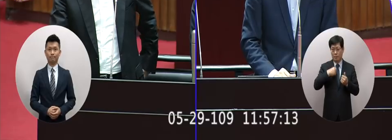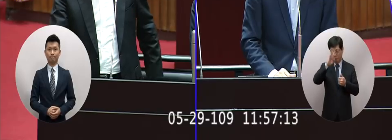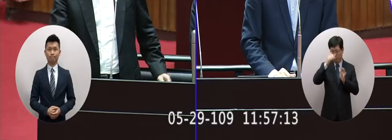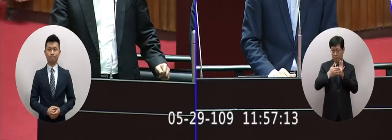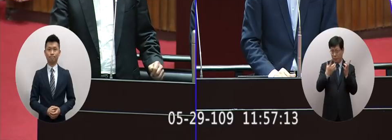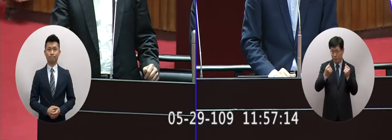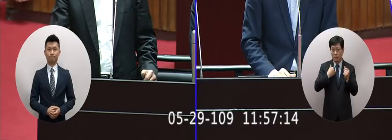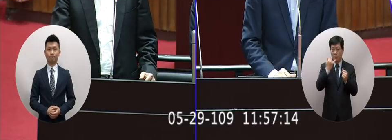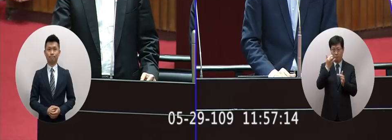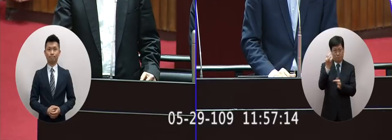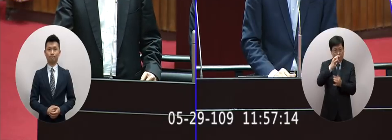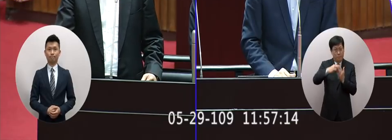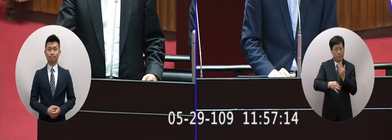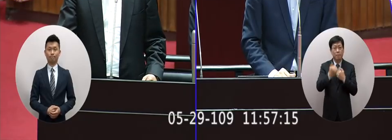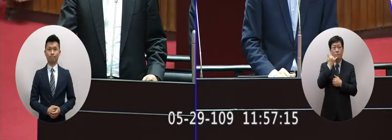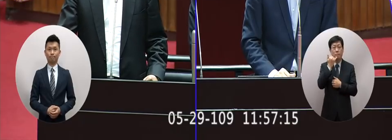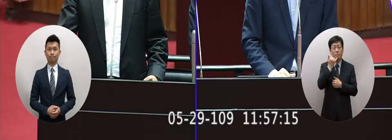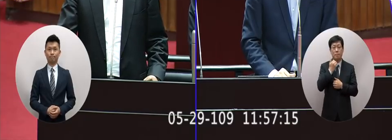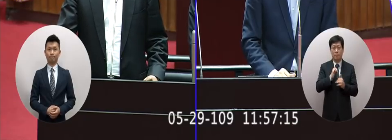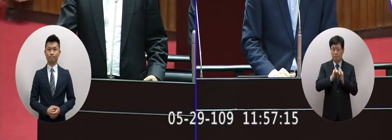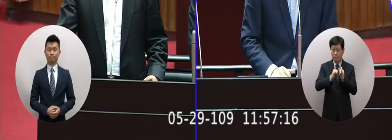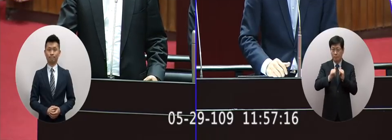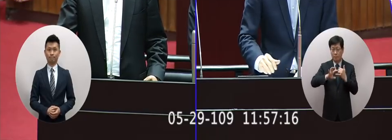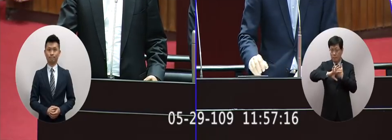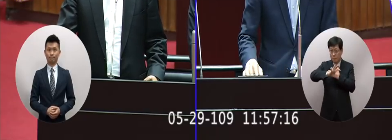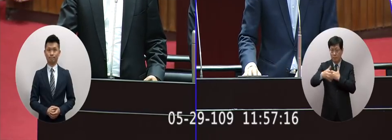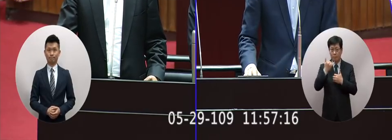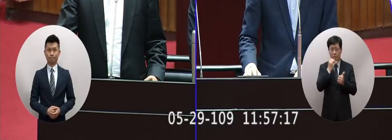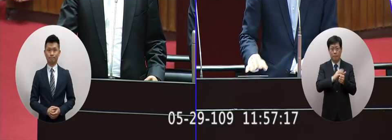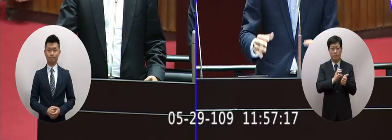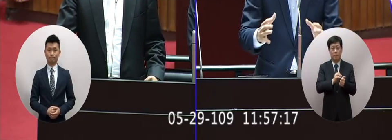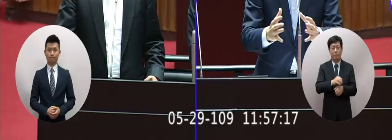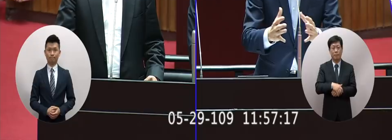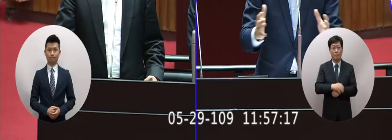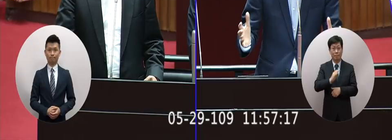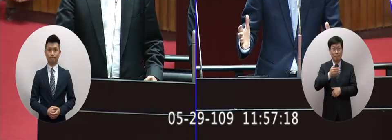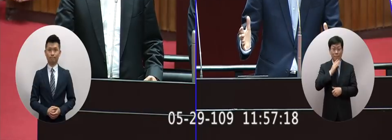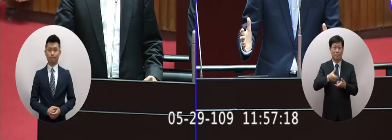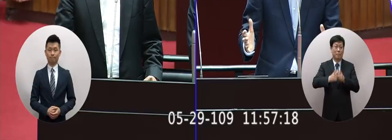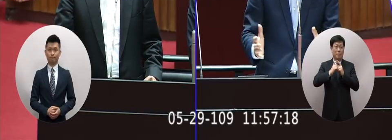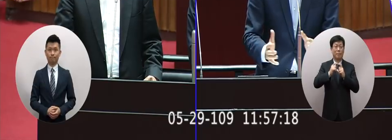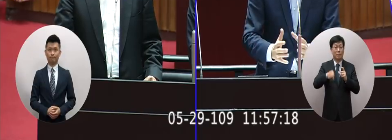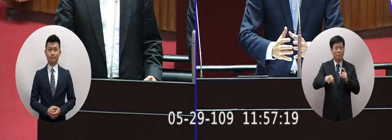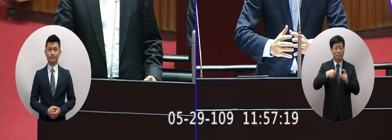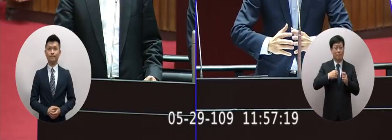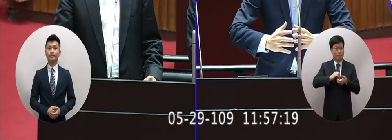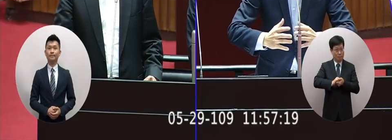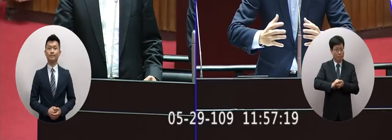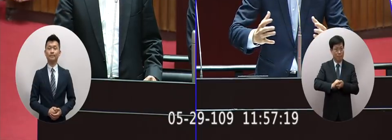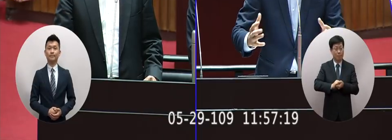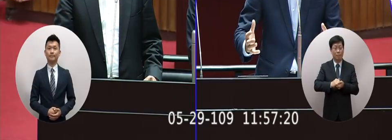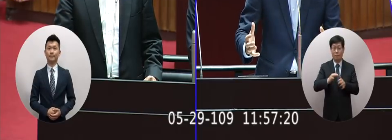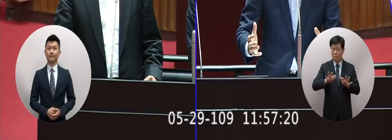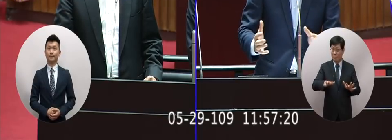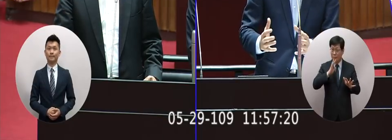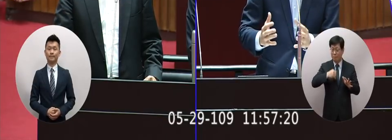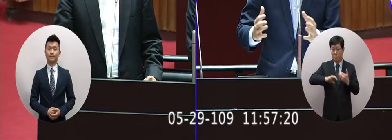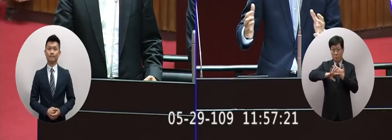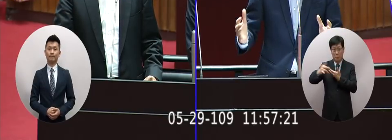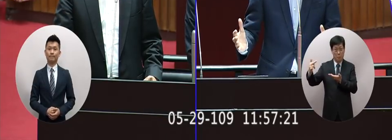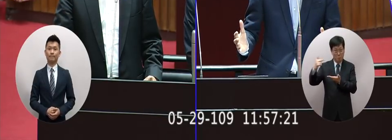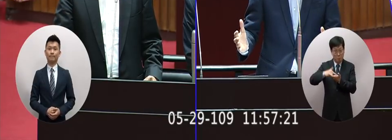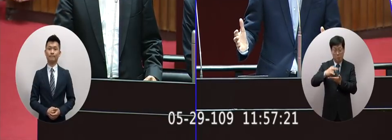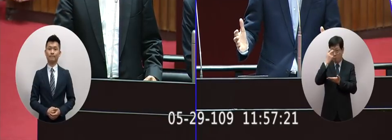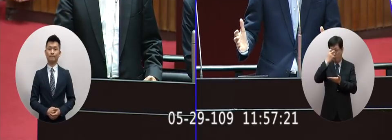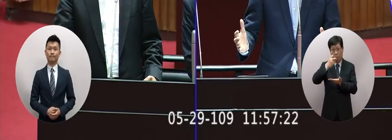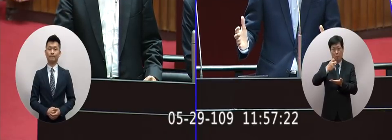样，建立一套模式，可以供世界各国来参考。但是回过头来，势必目前边境管制会持续